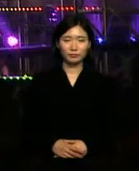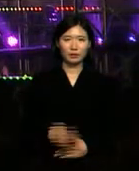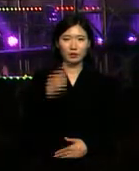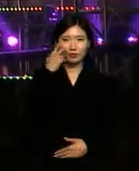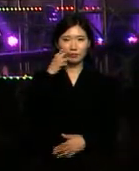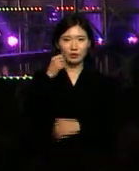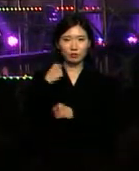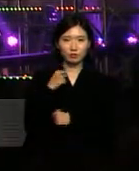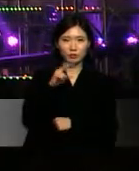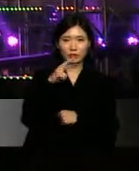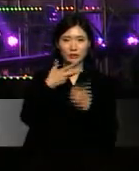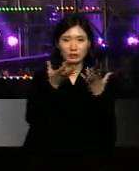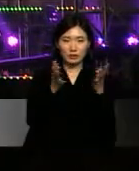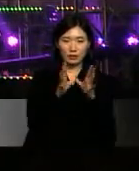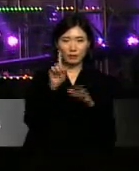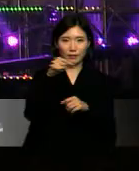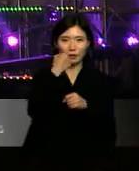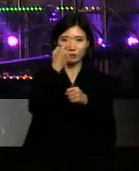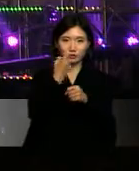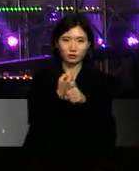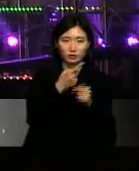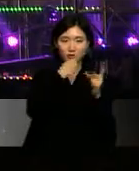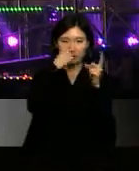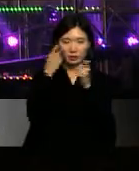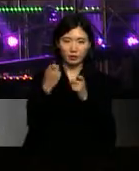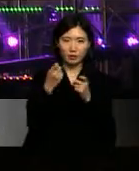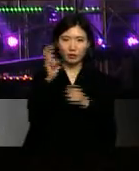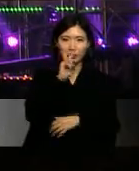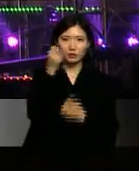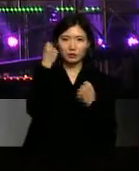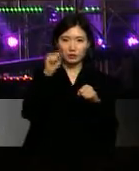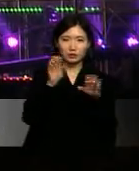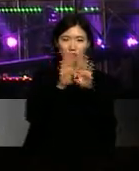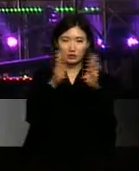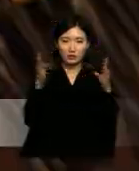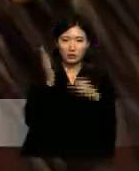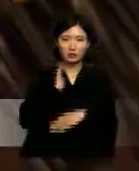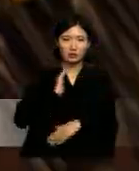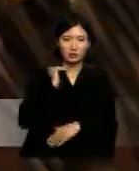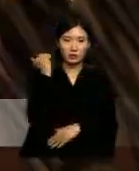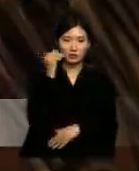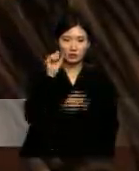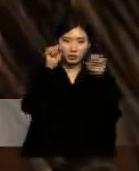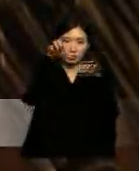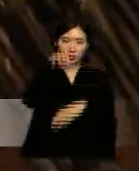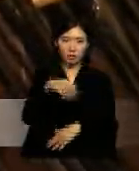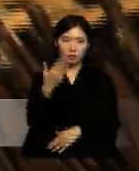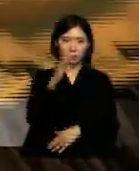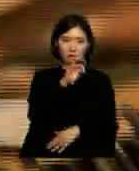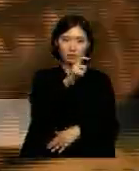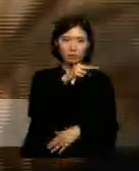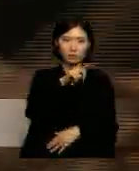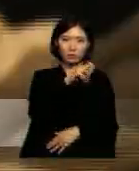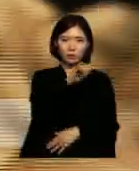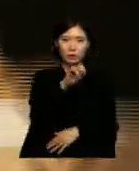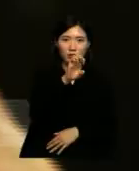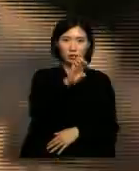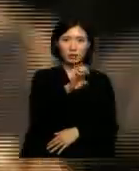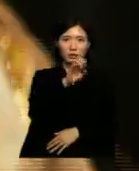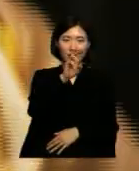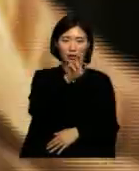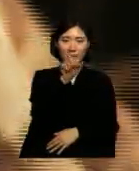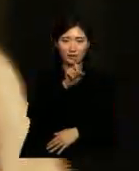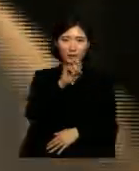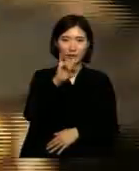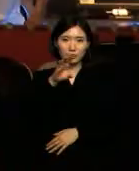주한미군 이사단 창설 100주년을 기념하는 콘서트가 열리는 의정부 체육관입니다. 그런데 인순이와 EXID 등